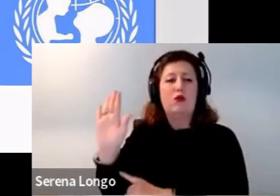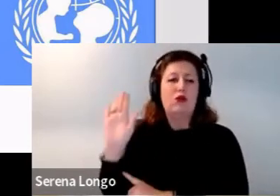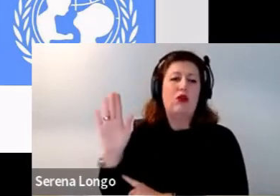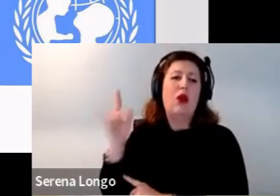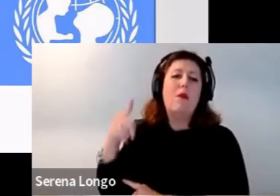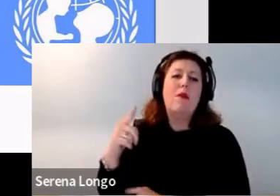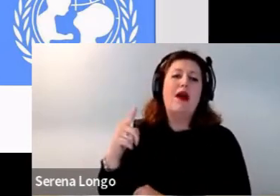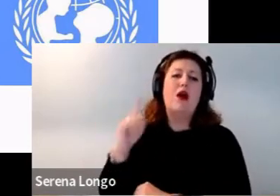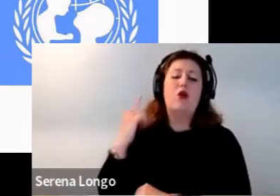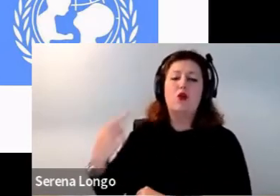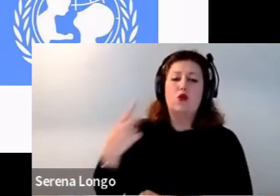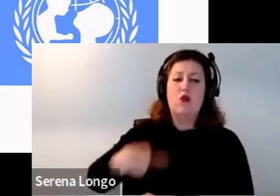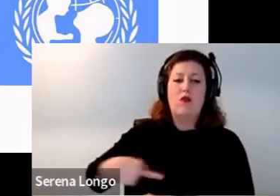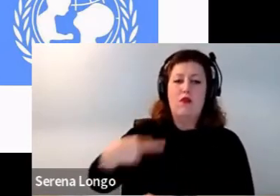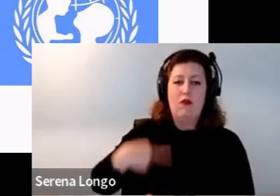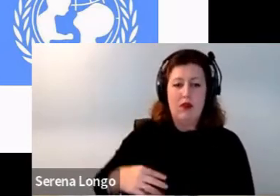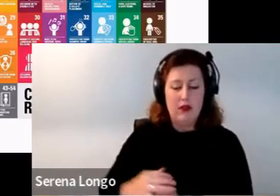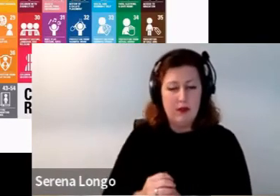condizione.